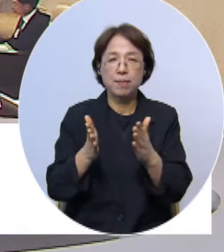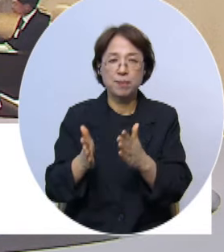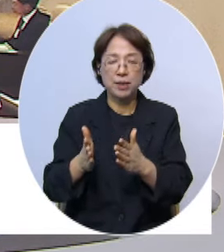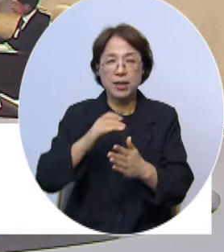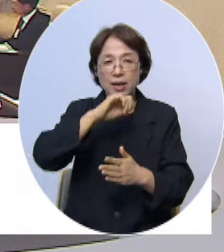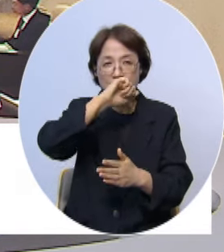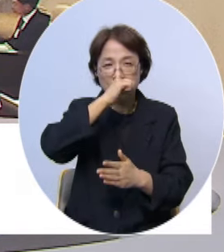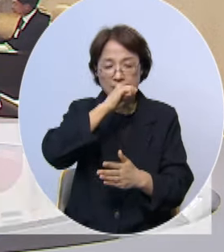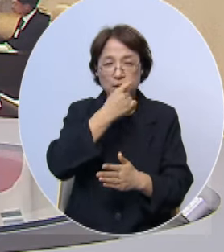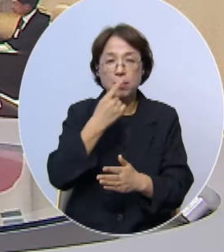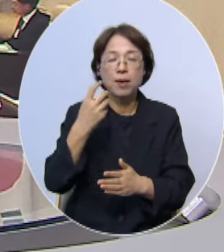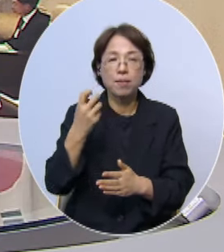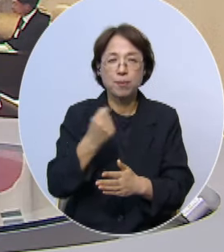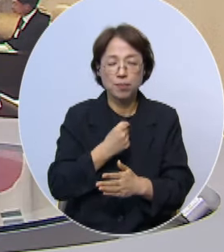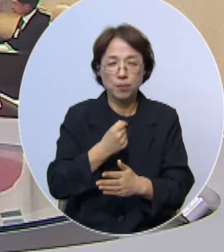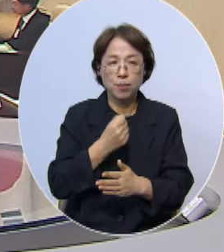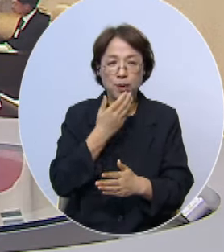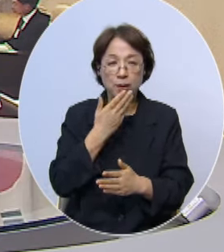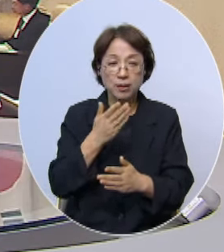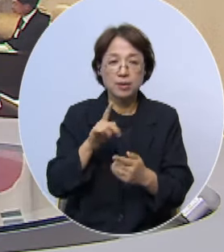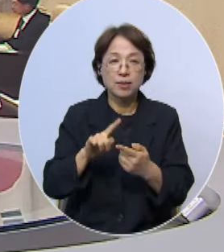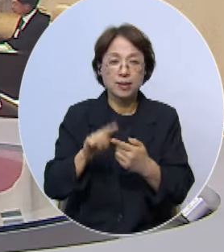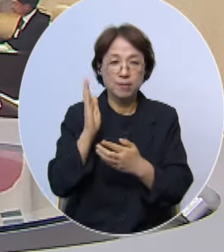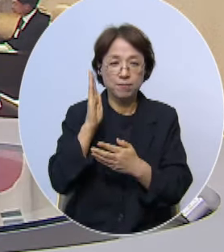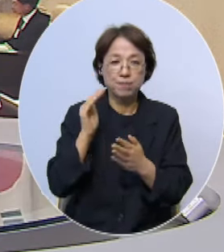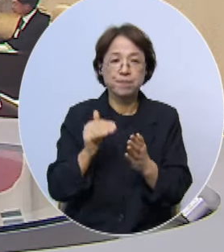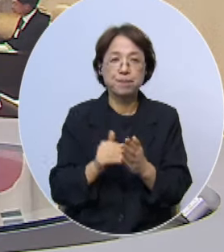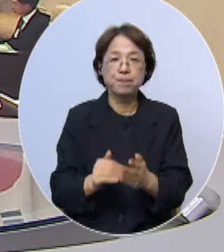자세한 내용을 먼저 신국진 기자가 보도합니다